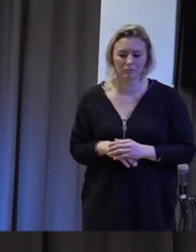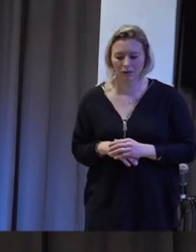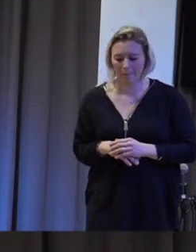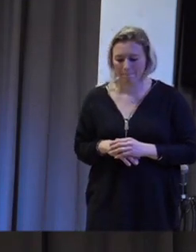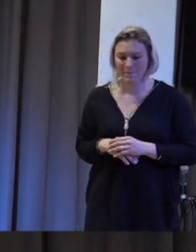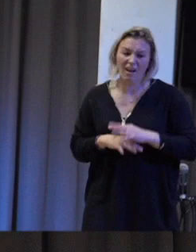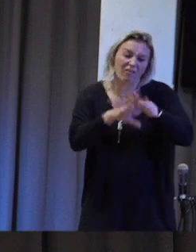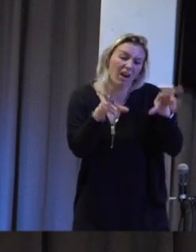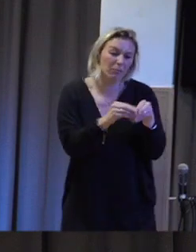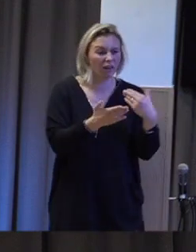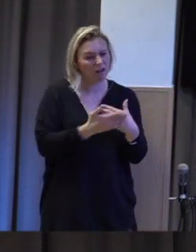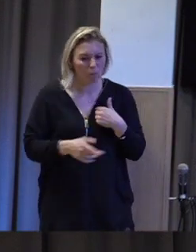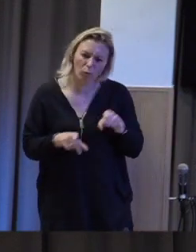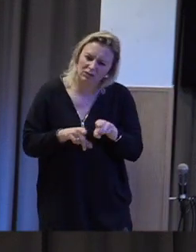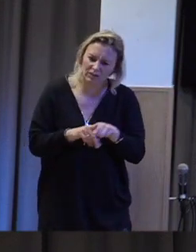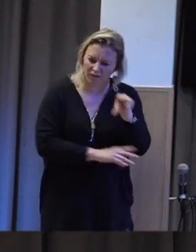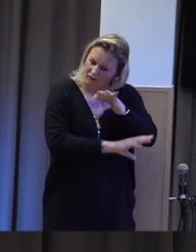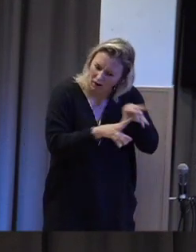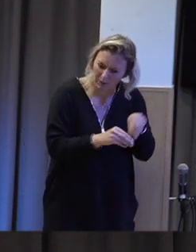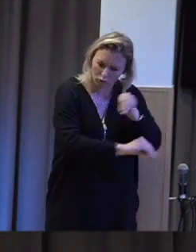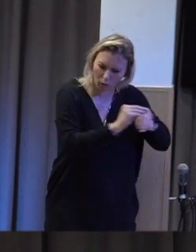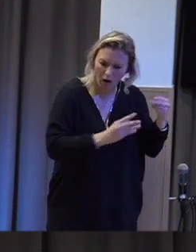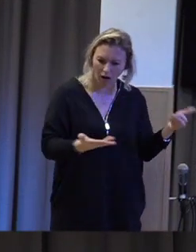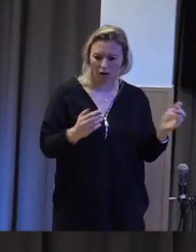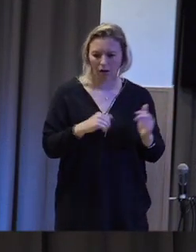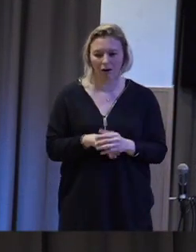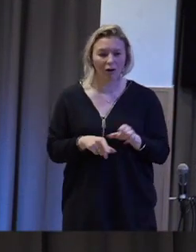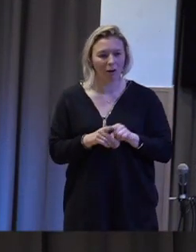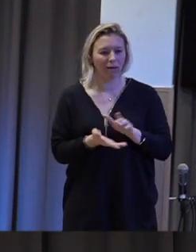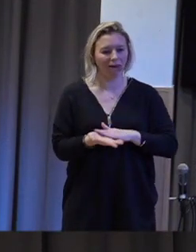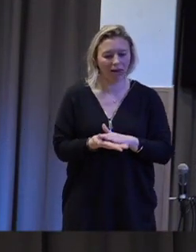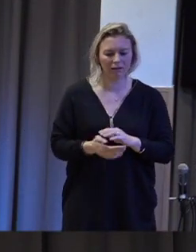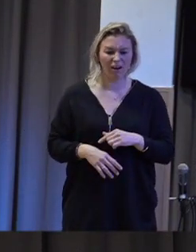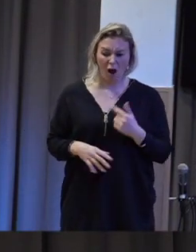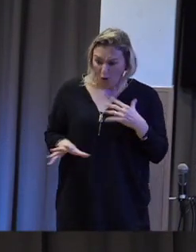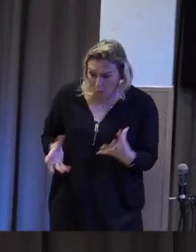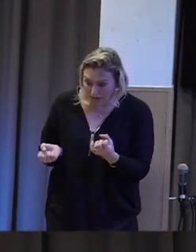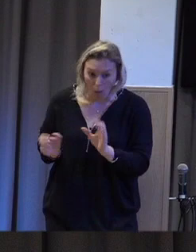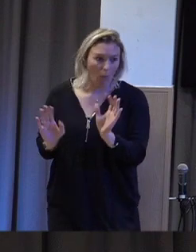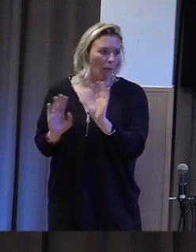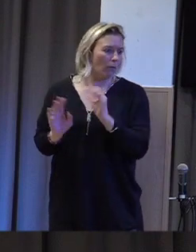J'ai une famille, moi aussi. Et puis, bon, je n'ai pas les compétences. Hein.